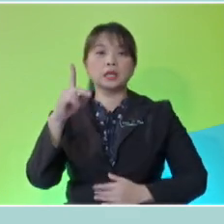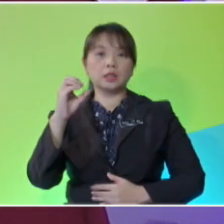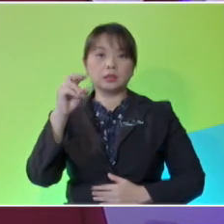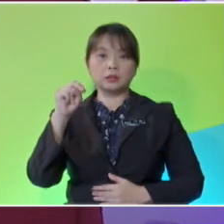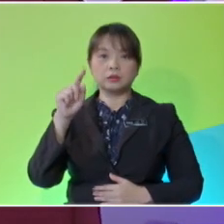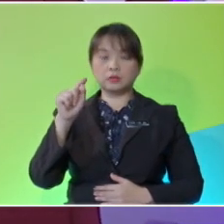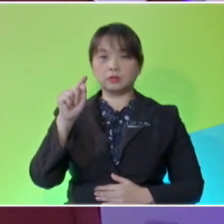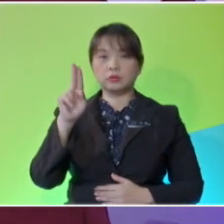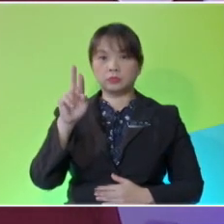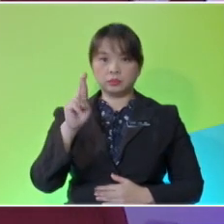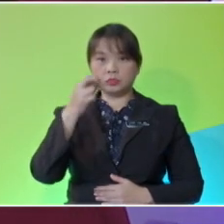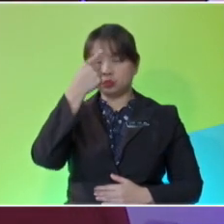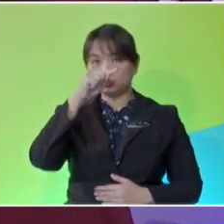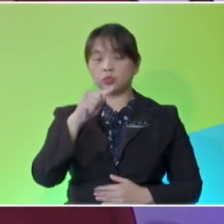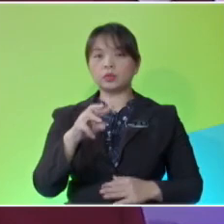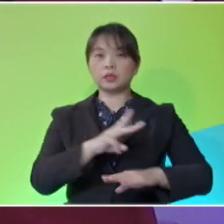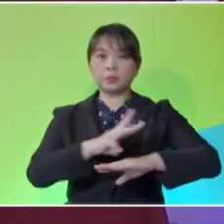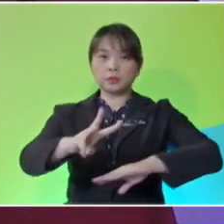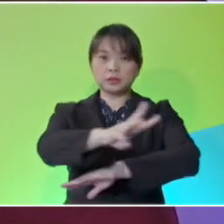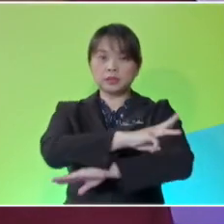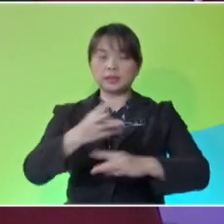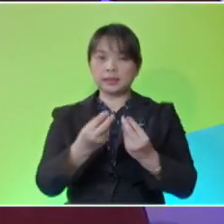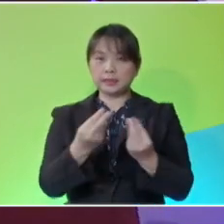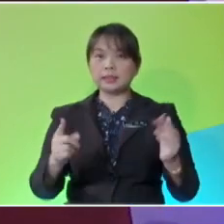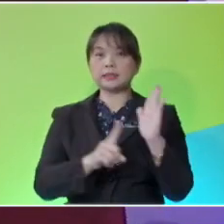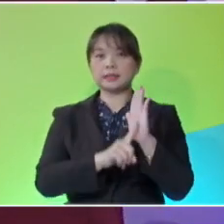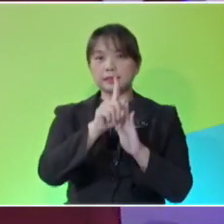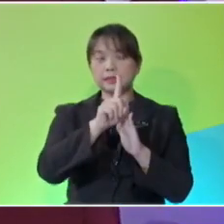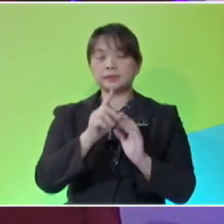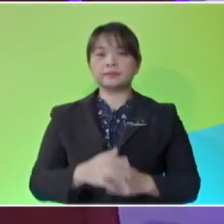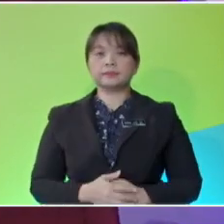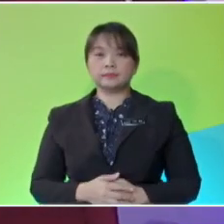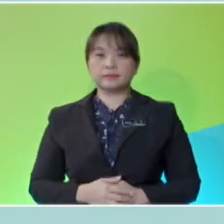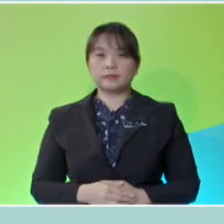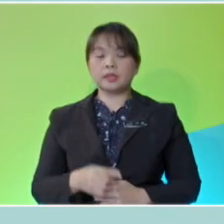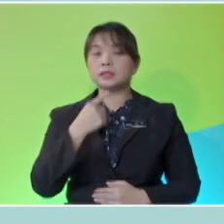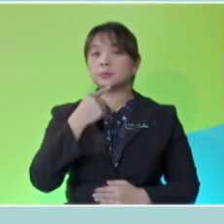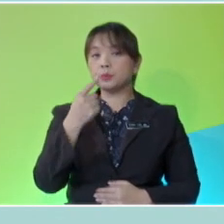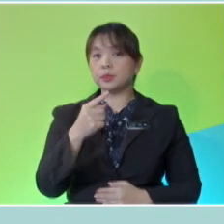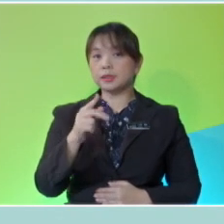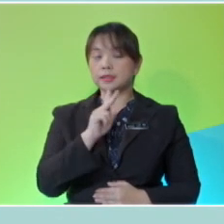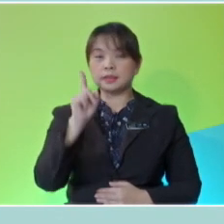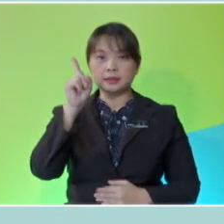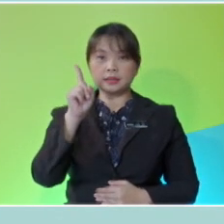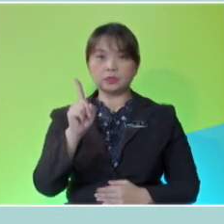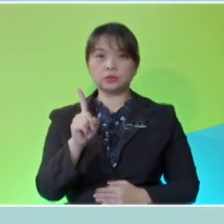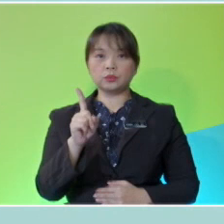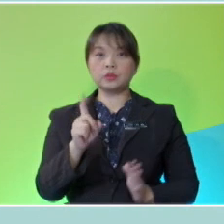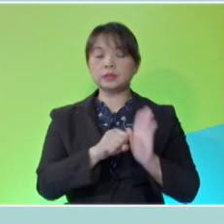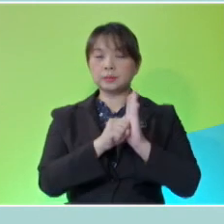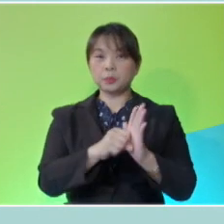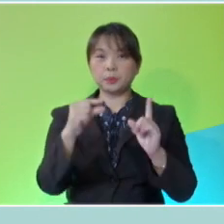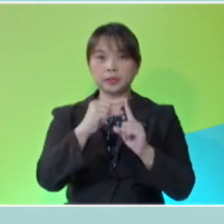Tinggi oke oke Ada lagi satu soal lain Sebutkan salah satu simbol perkataan